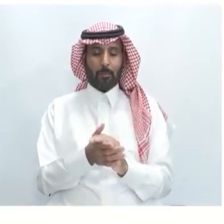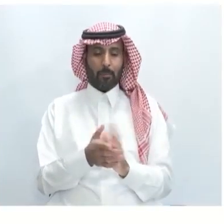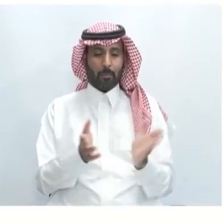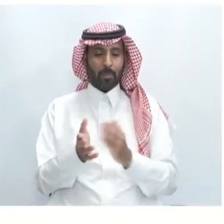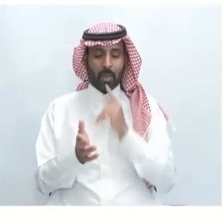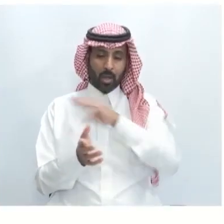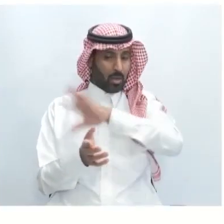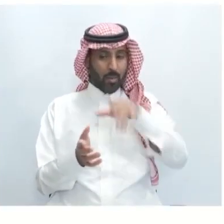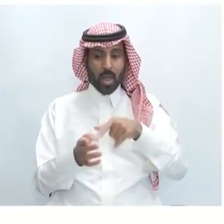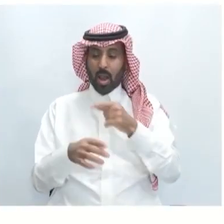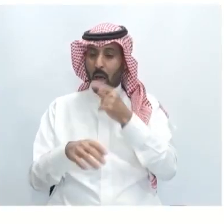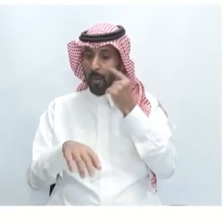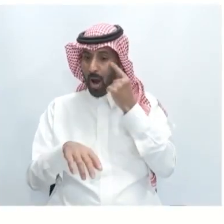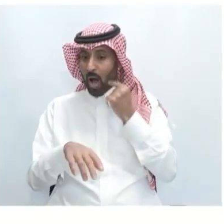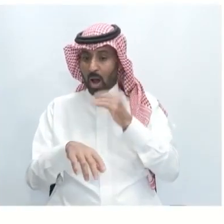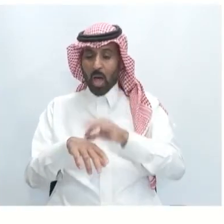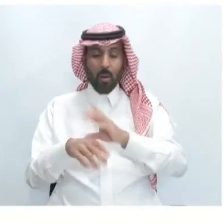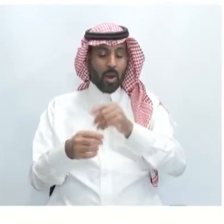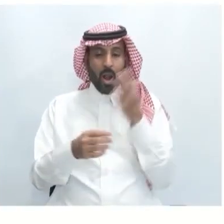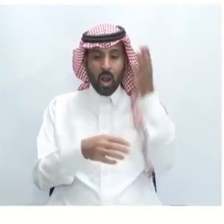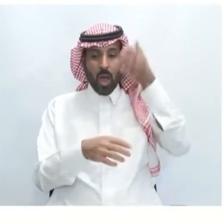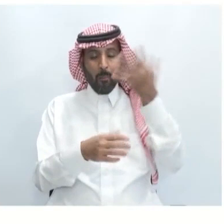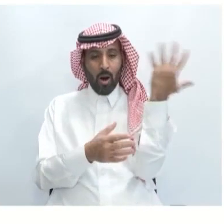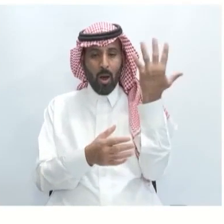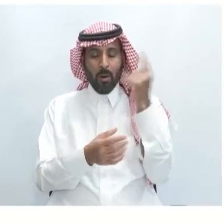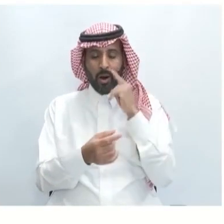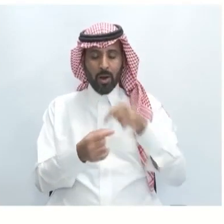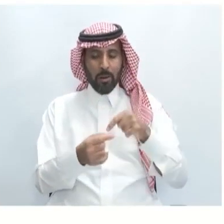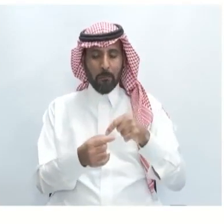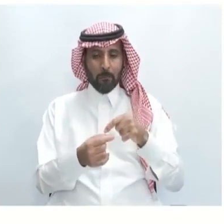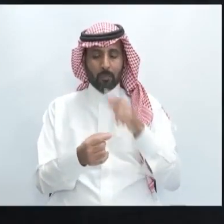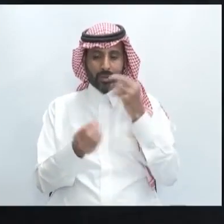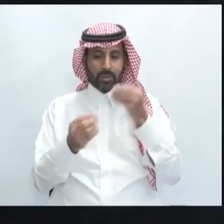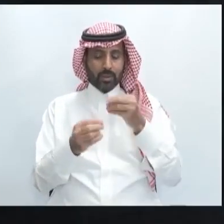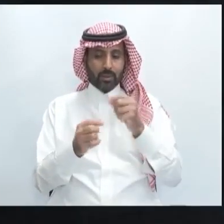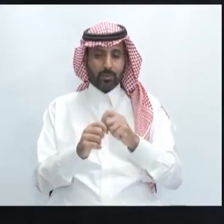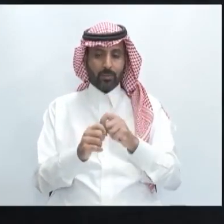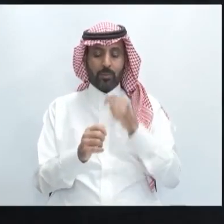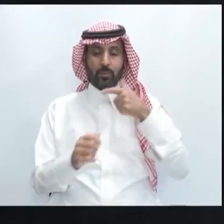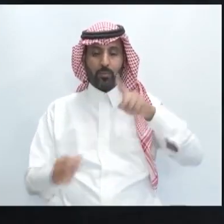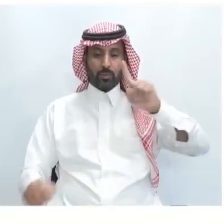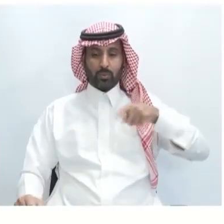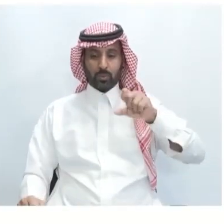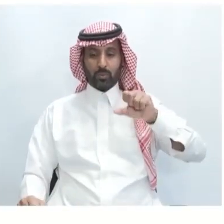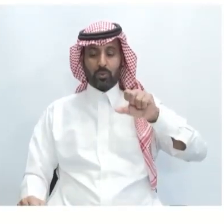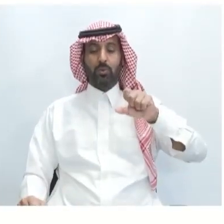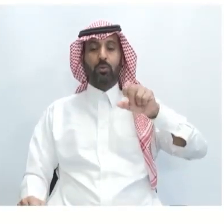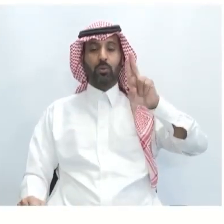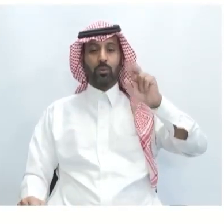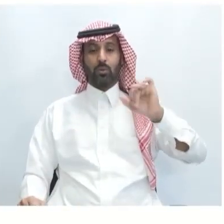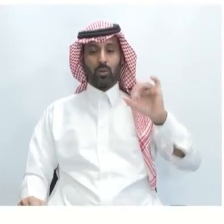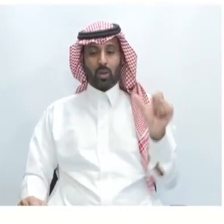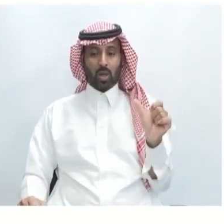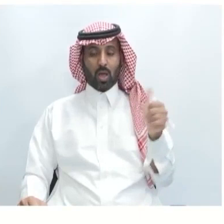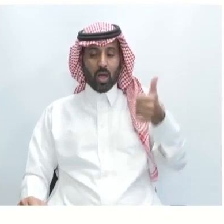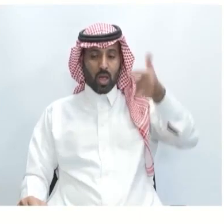جميع المخلوقات الحيه ومنها الابل والنباتات تتكون من بروتينات اذا تعريف البروتينات هي